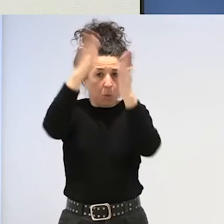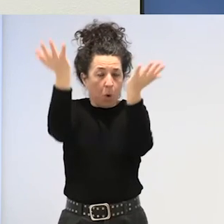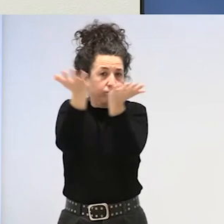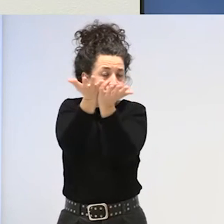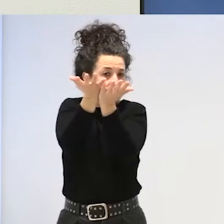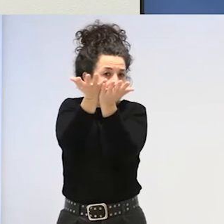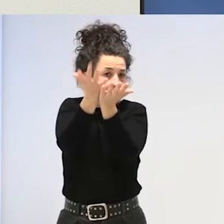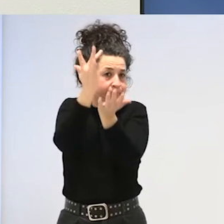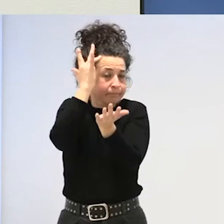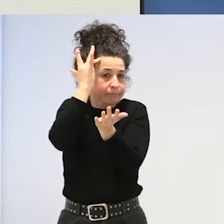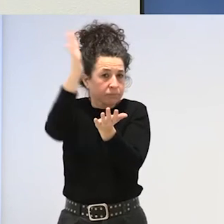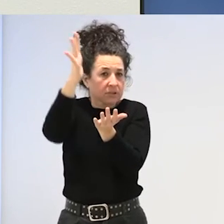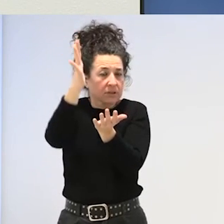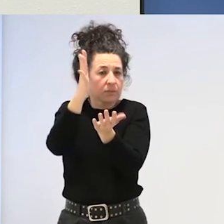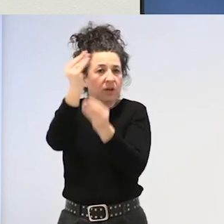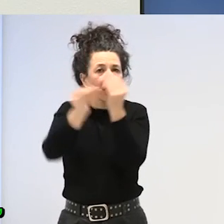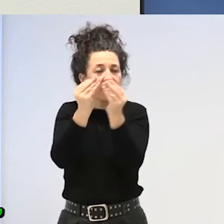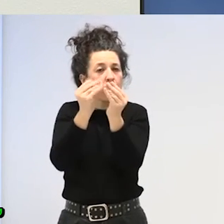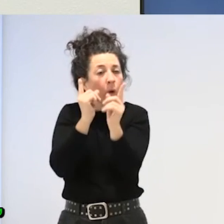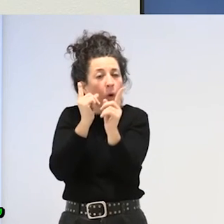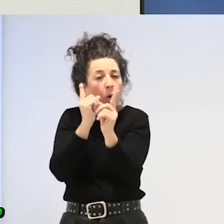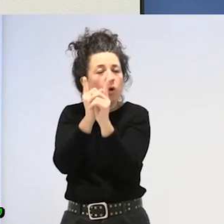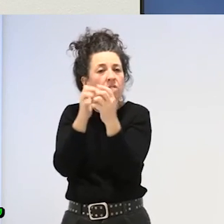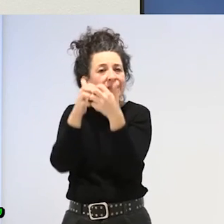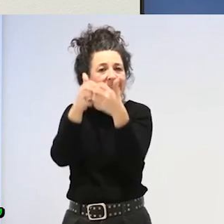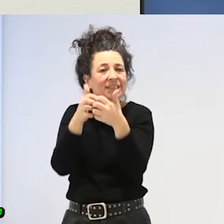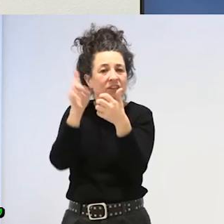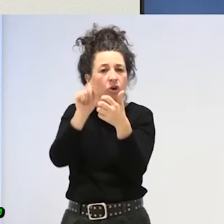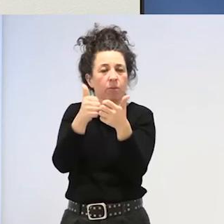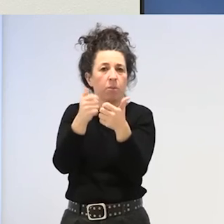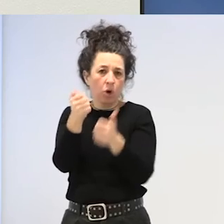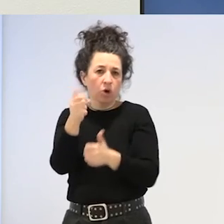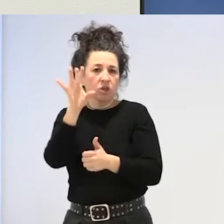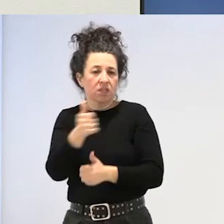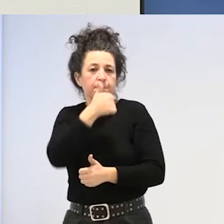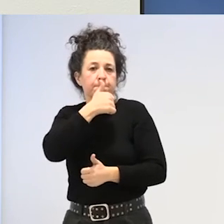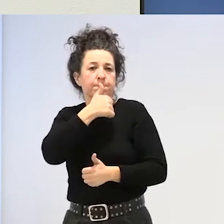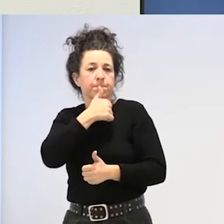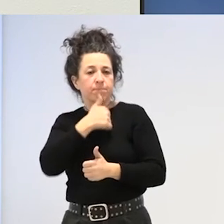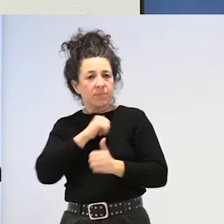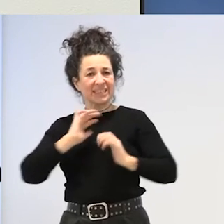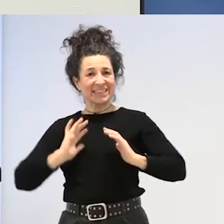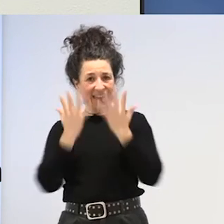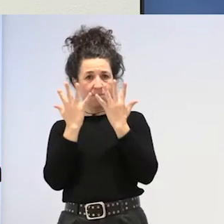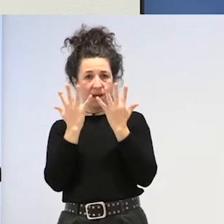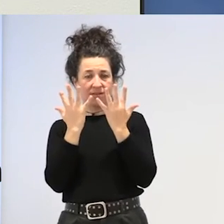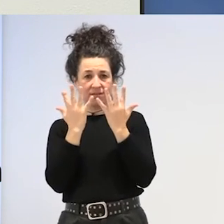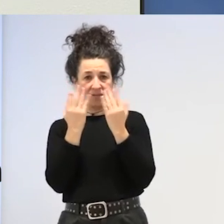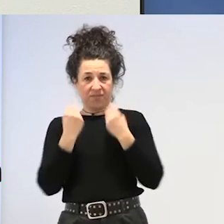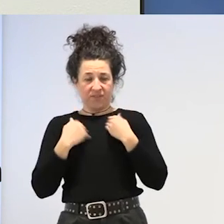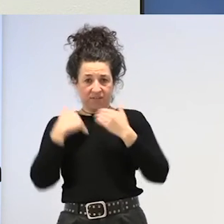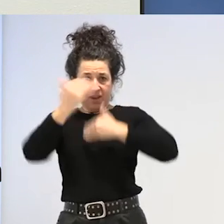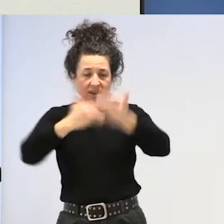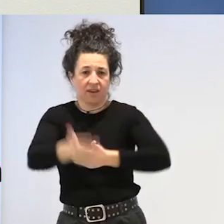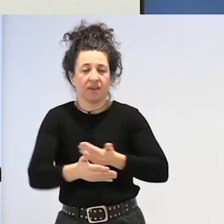horren kontra borrokatzea ez berez, baina bai resistentzia egin eta haiek bizirautea. Eta Ote